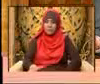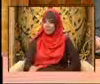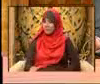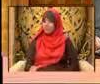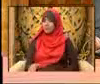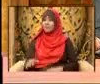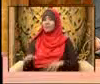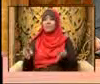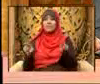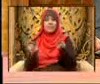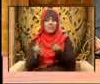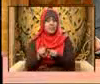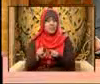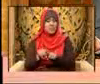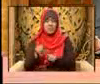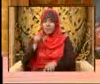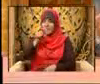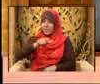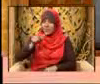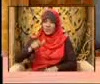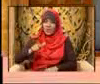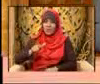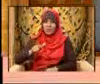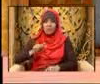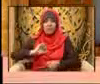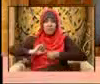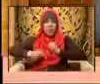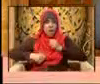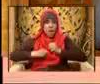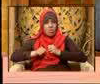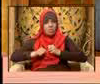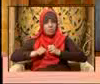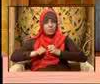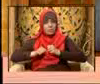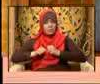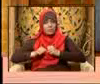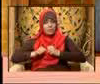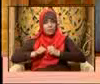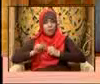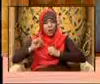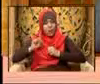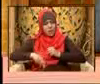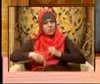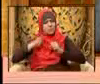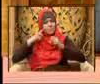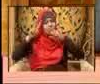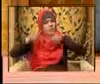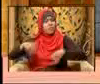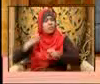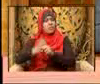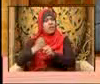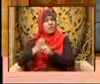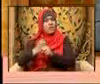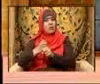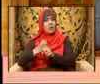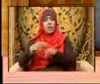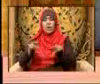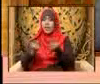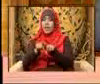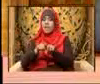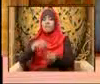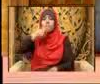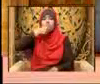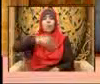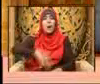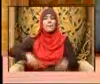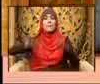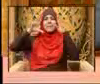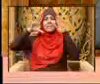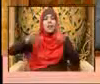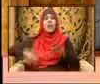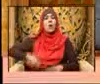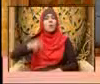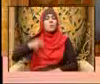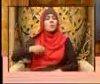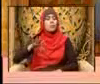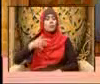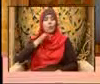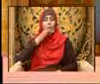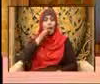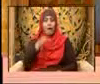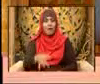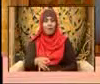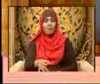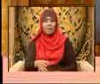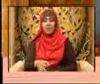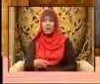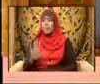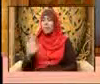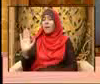مع بني الإنسان. ولذلك النبي صلى الله عليه وسلم يقول لنا عليه الصلاة والسلام ما